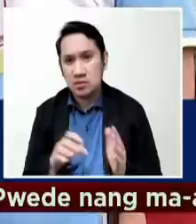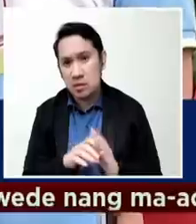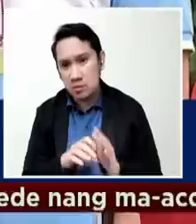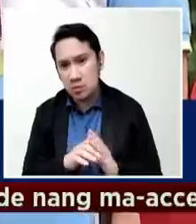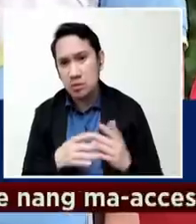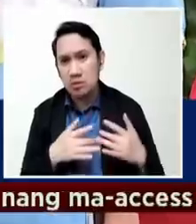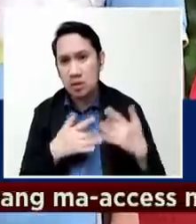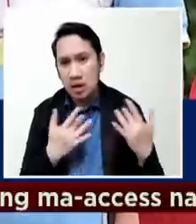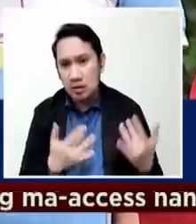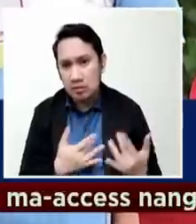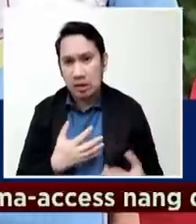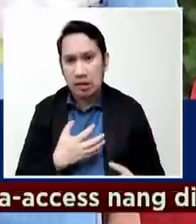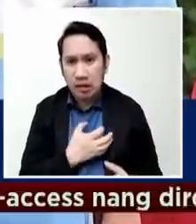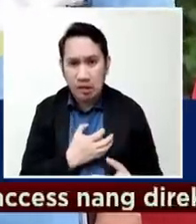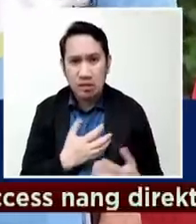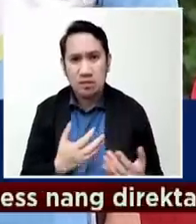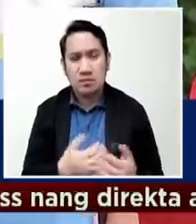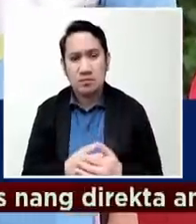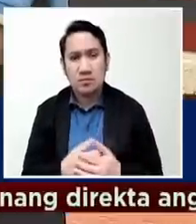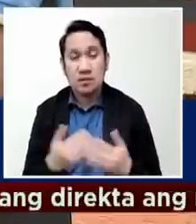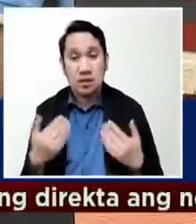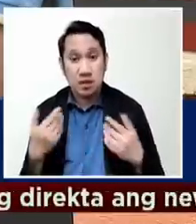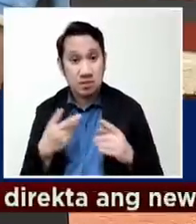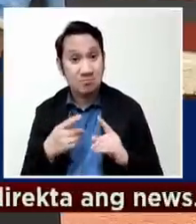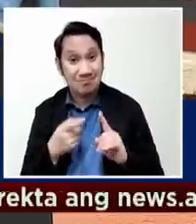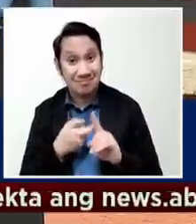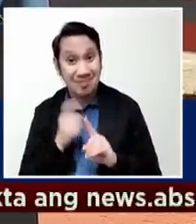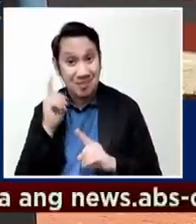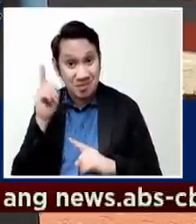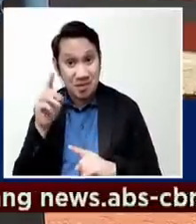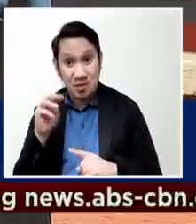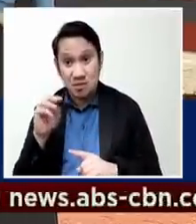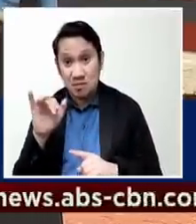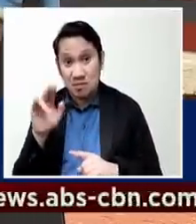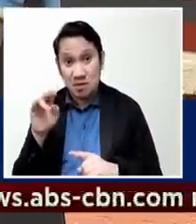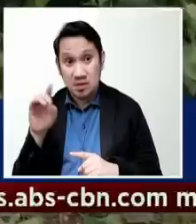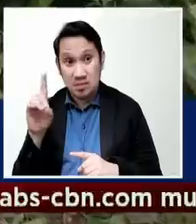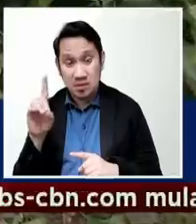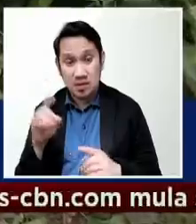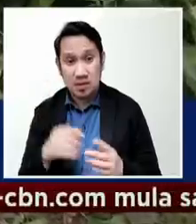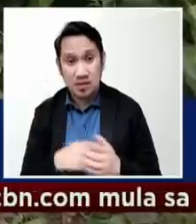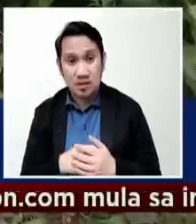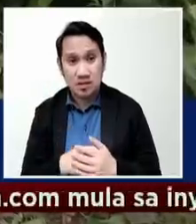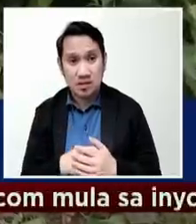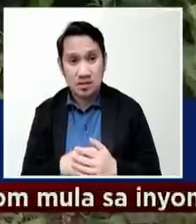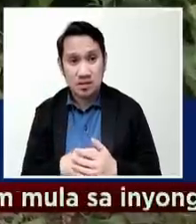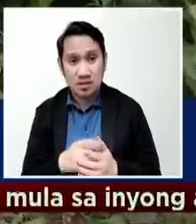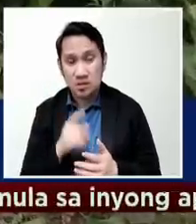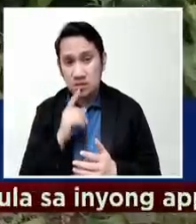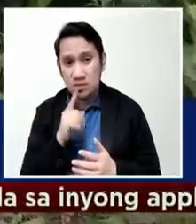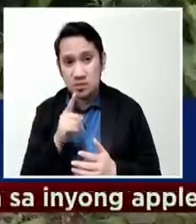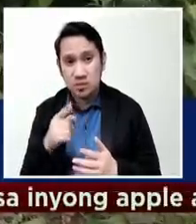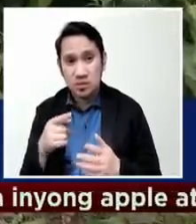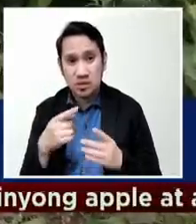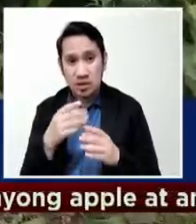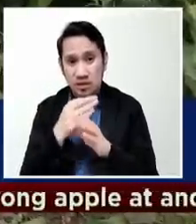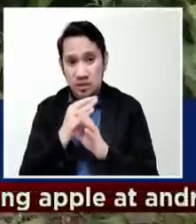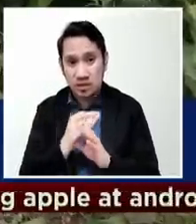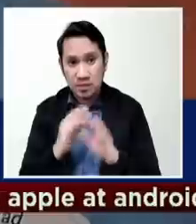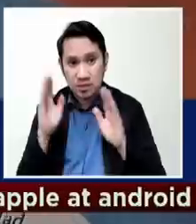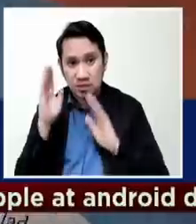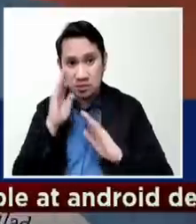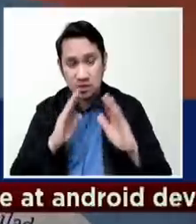inatake. May dumating na taga Maynilad habang kausap namin si Mang Manny at tiniyak na aayusin ang